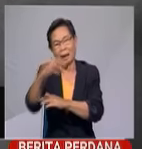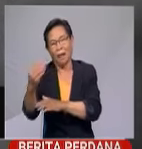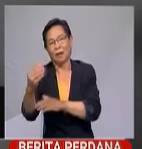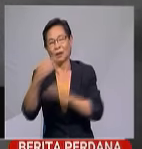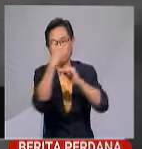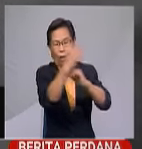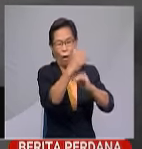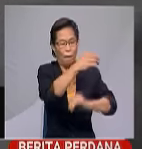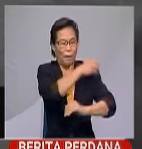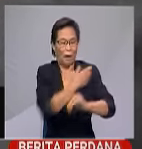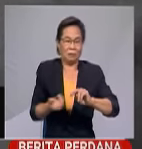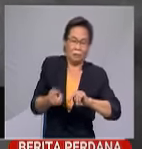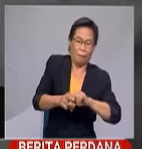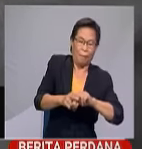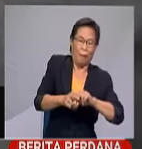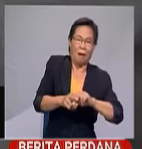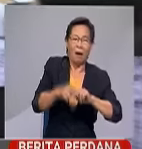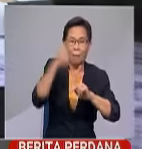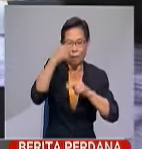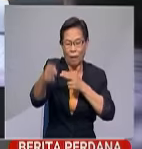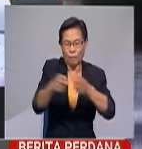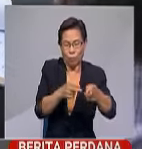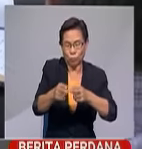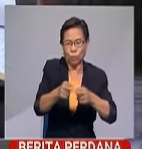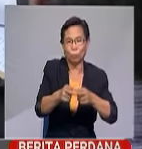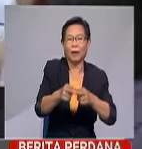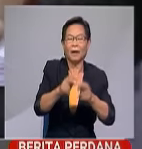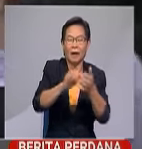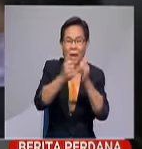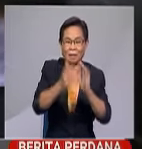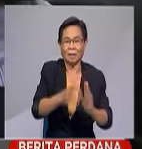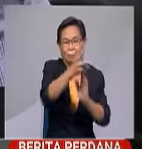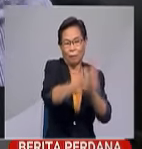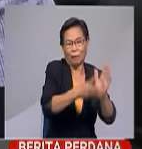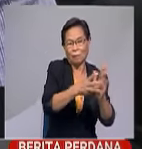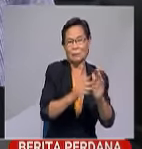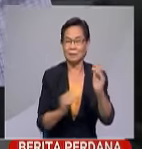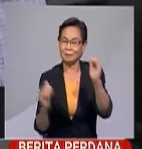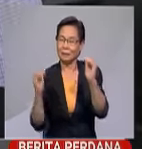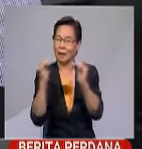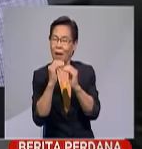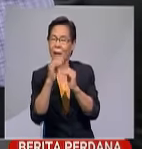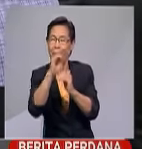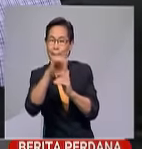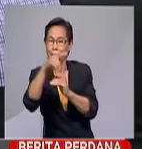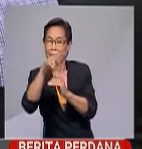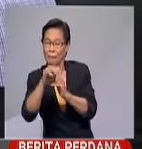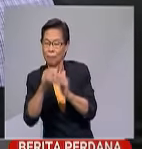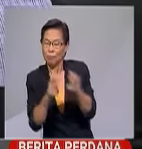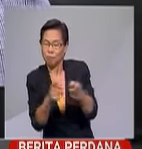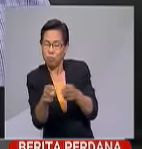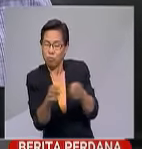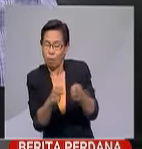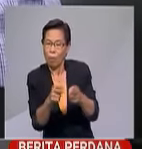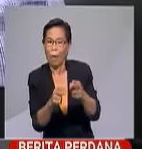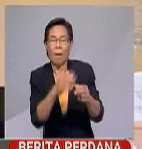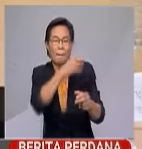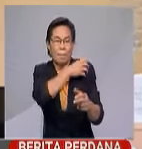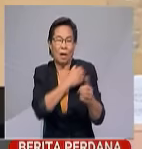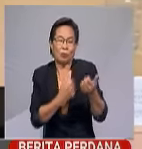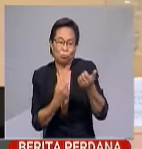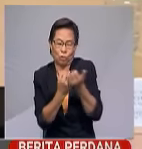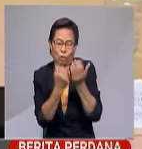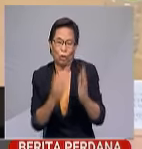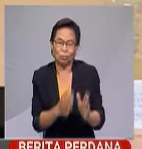kuota pegawai juga ditambah bagi pengurusan atlet para. Ini secara tidak langsung membolehkan MPM mengurus pegawai sokongan dengan lebih